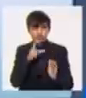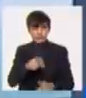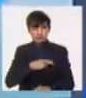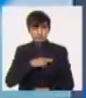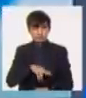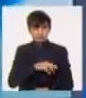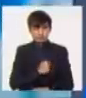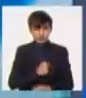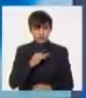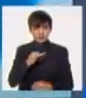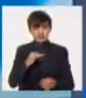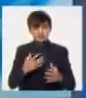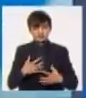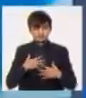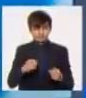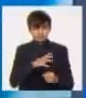Выздоровели на этот момент